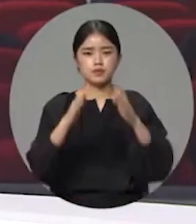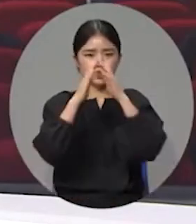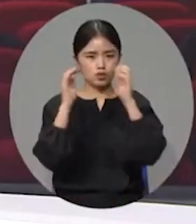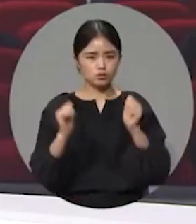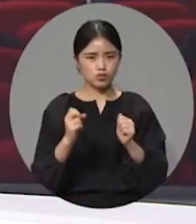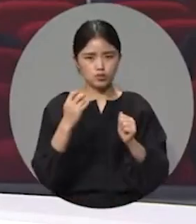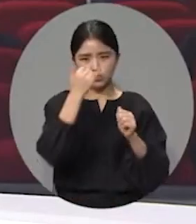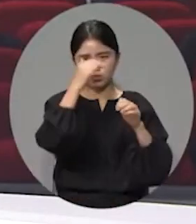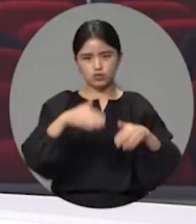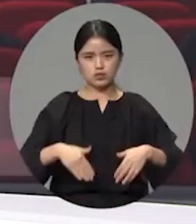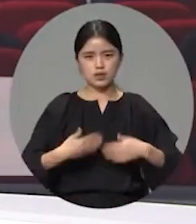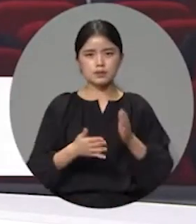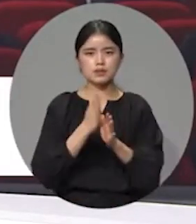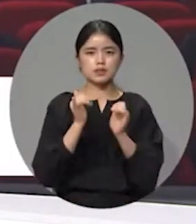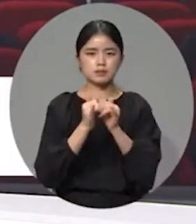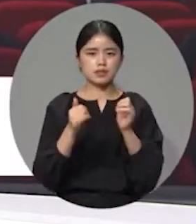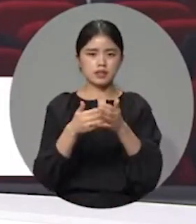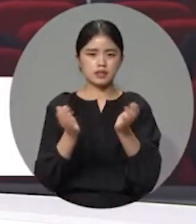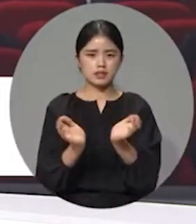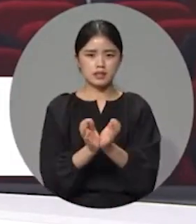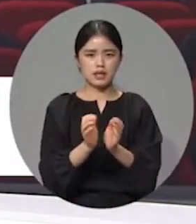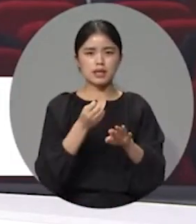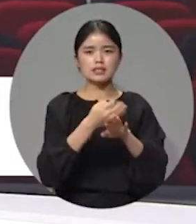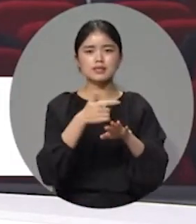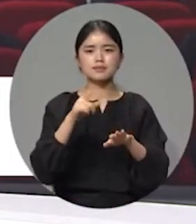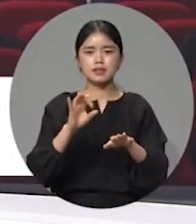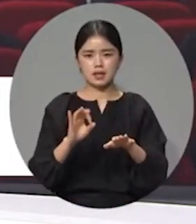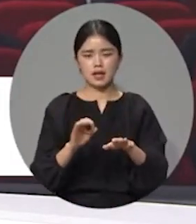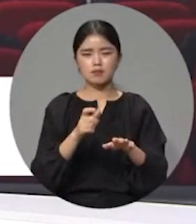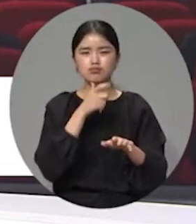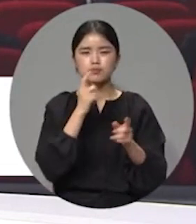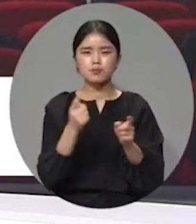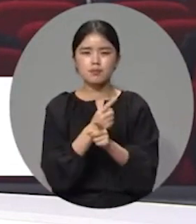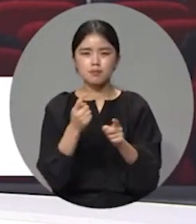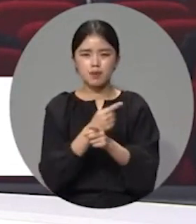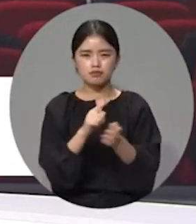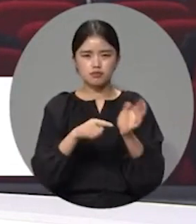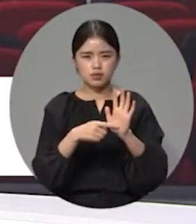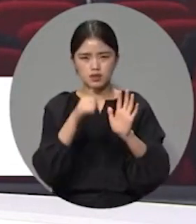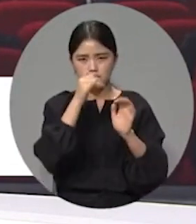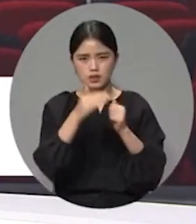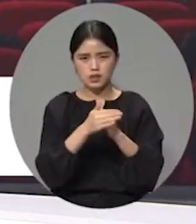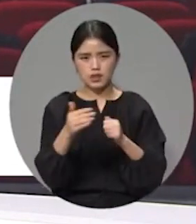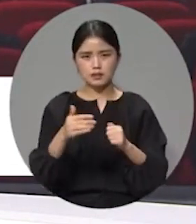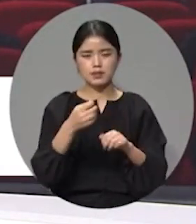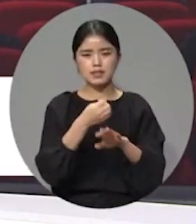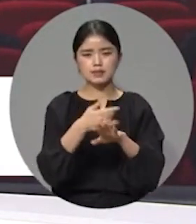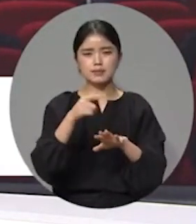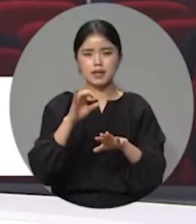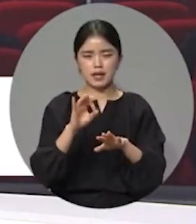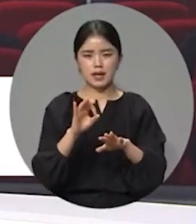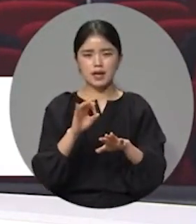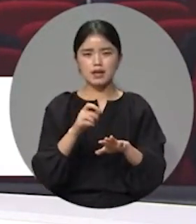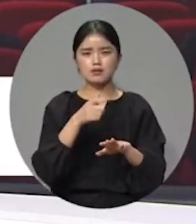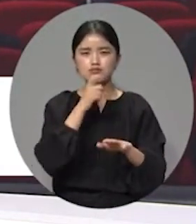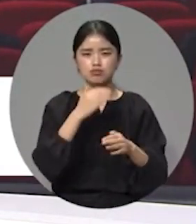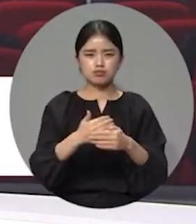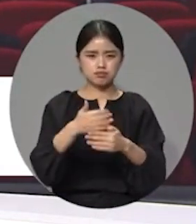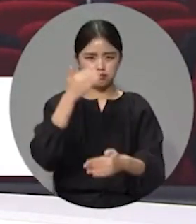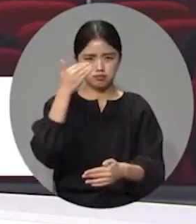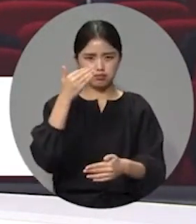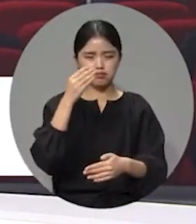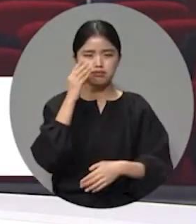전북과 충남 시민단체가 금강의 수질 개선 활동을 예고하면서 금강 하구둑 해수유통 논의가 활발해질 것으로